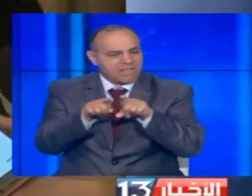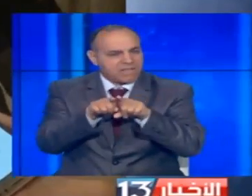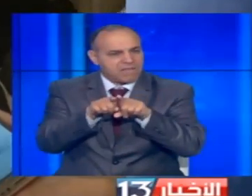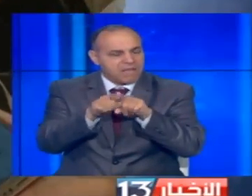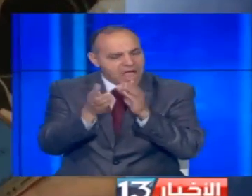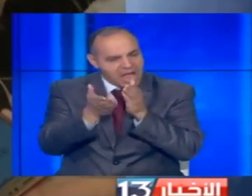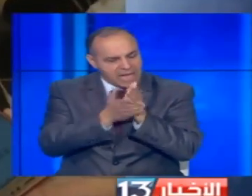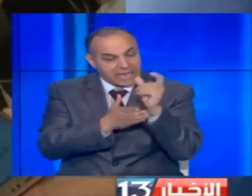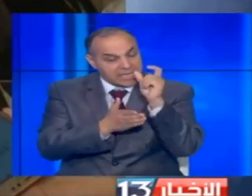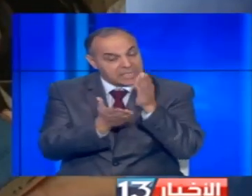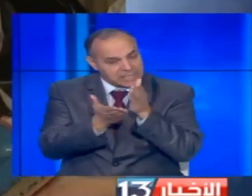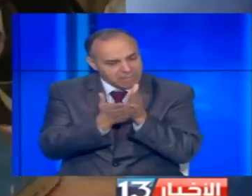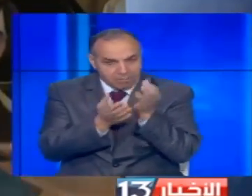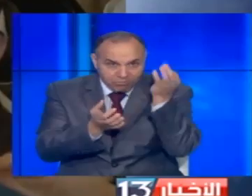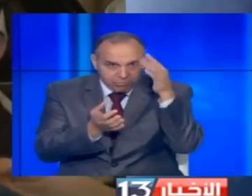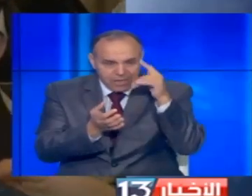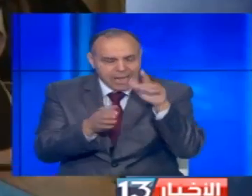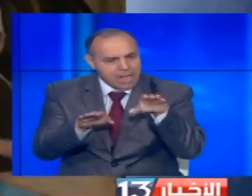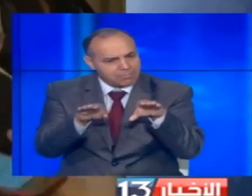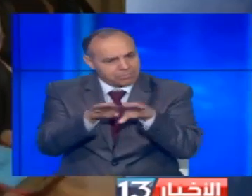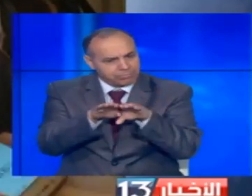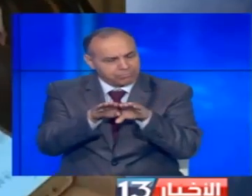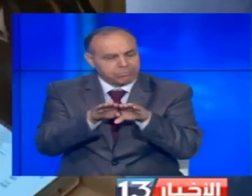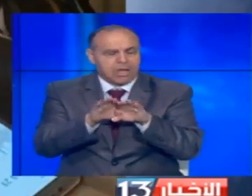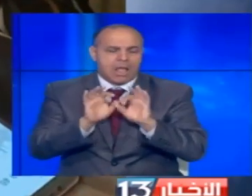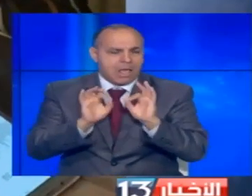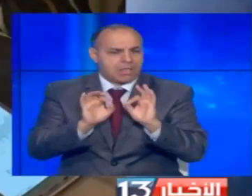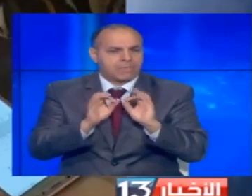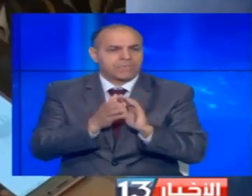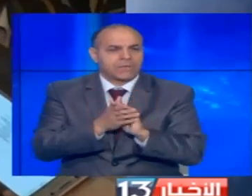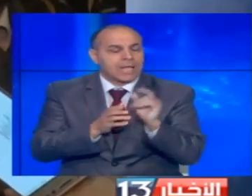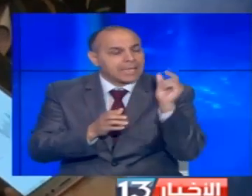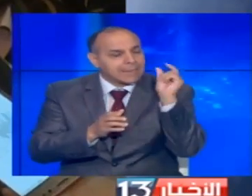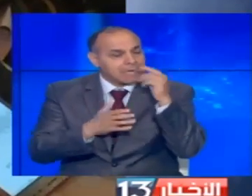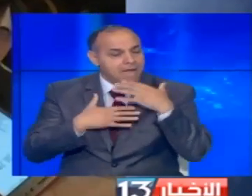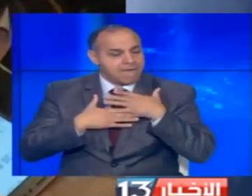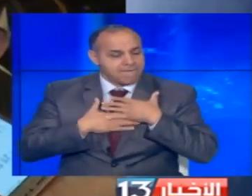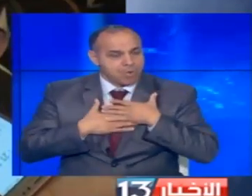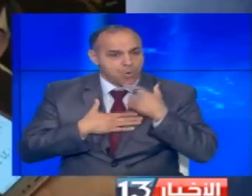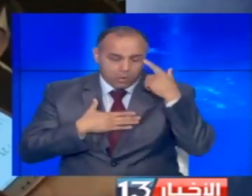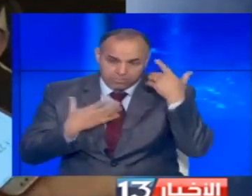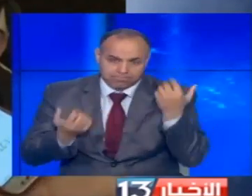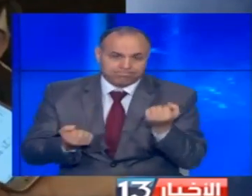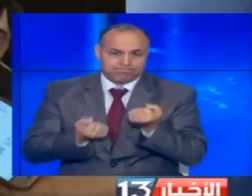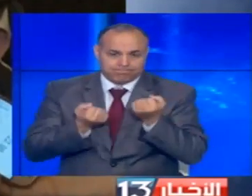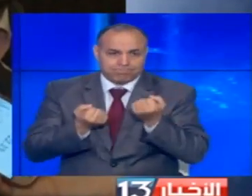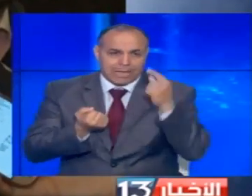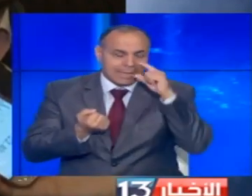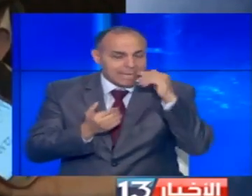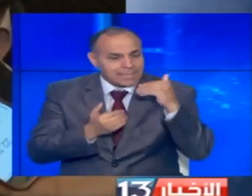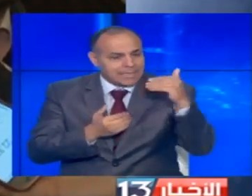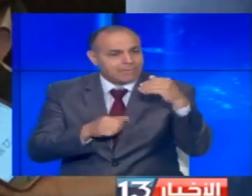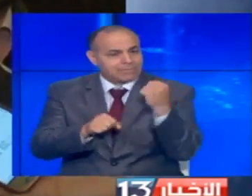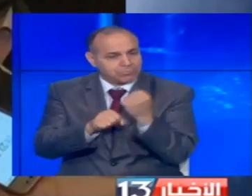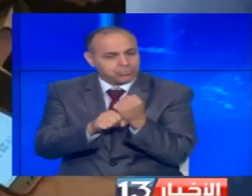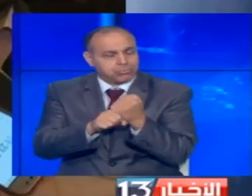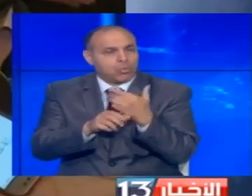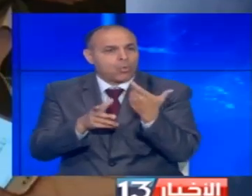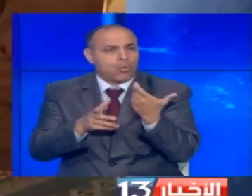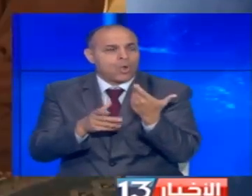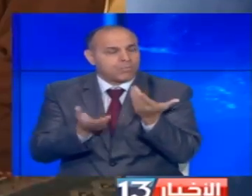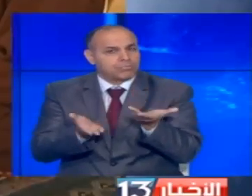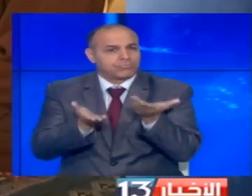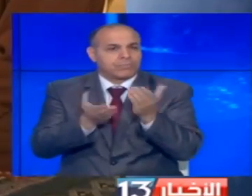هو حقيقه الدين الاسلامي دين الاعتدال دين الوسطيه دين اللي نحب ننهض به دين التنميه دين النمو ودين